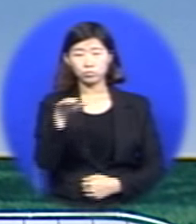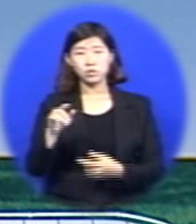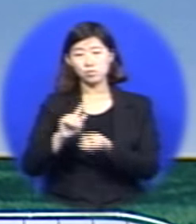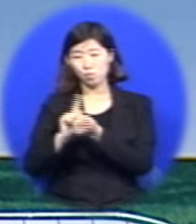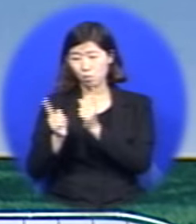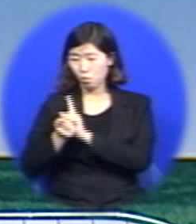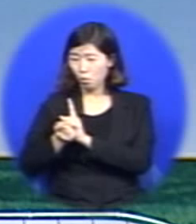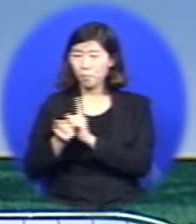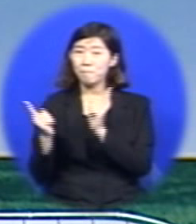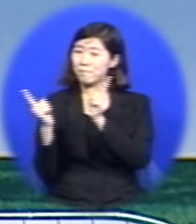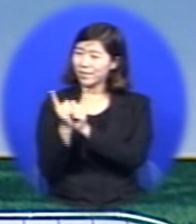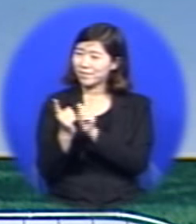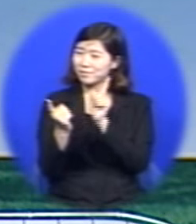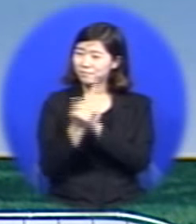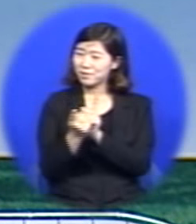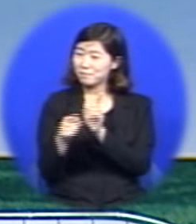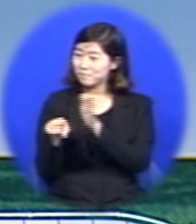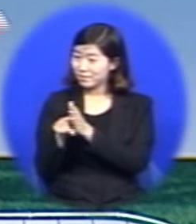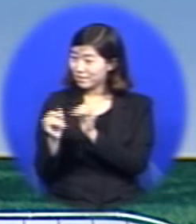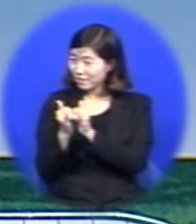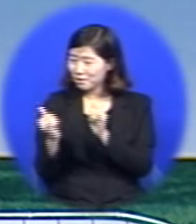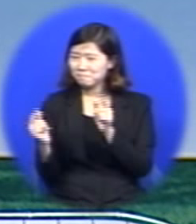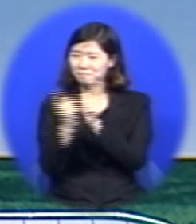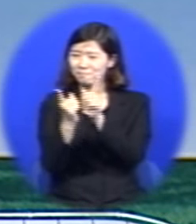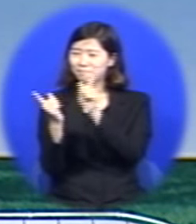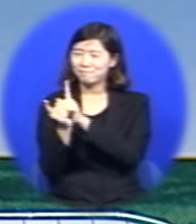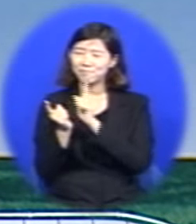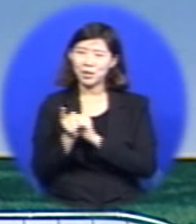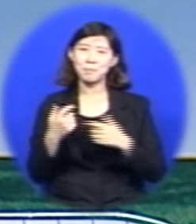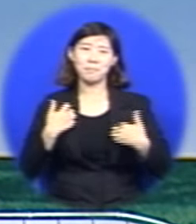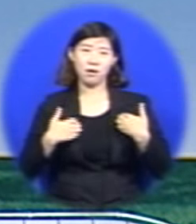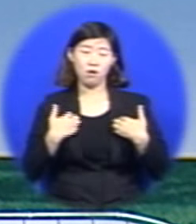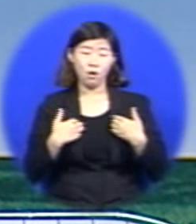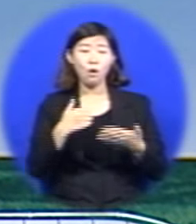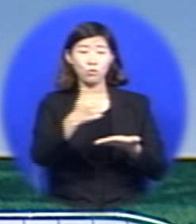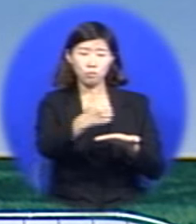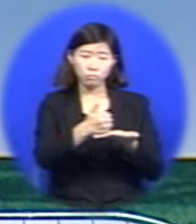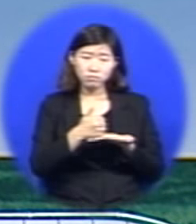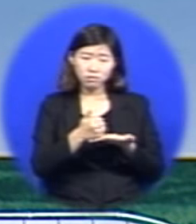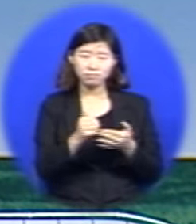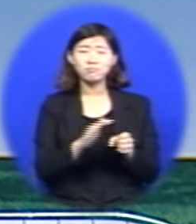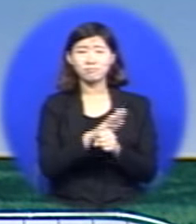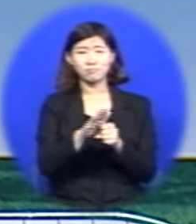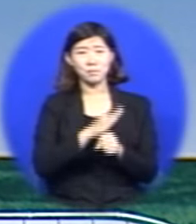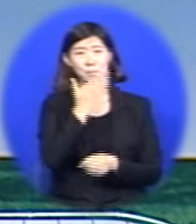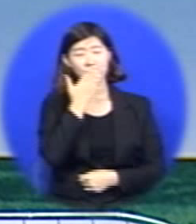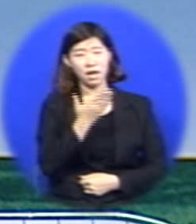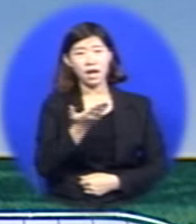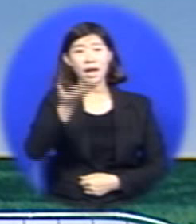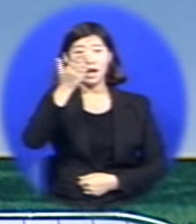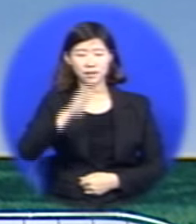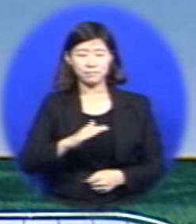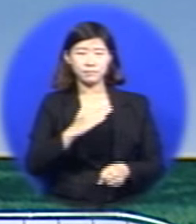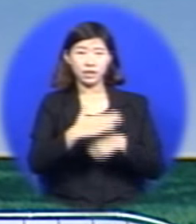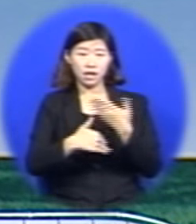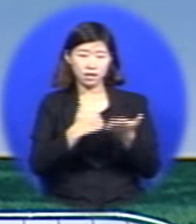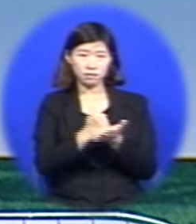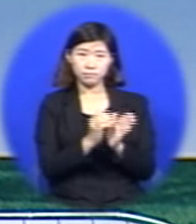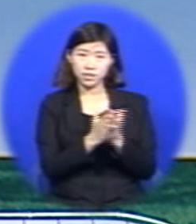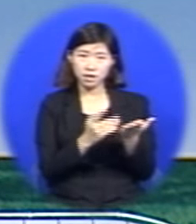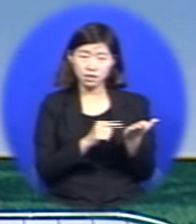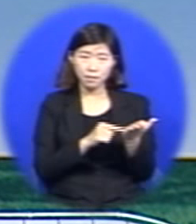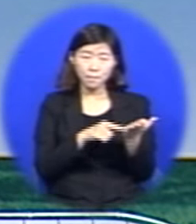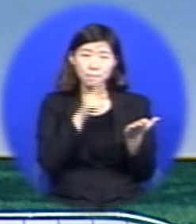반갑고 또 손님까지는 내가 사랑할 수는 있겠습니다. 그러나 성경은 거기서 하나 더